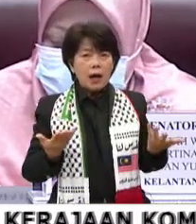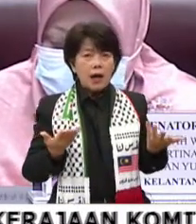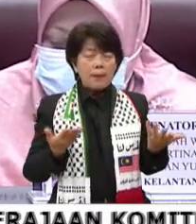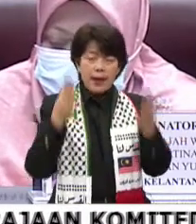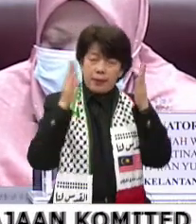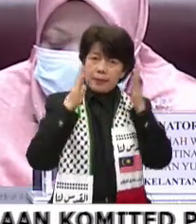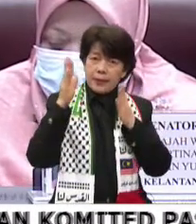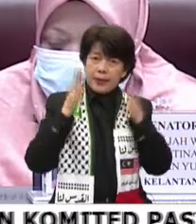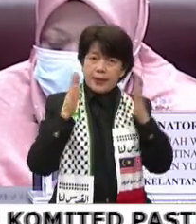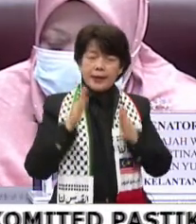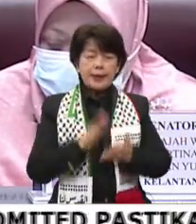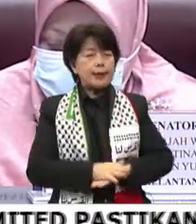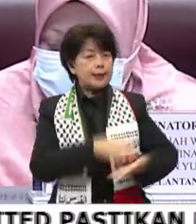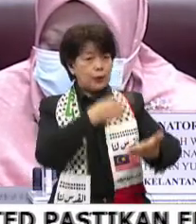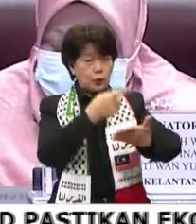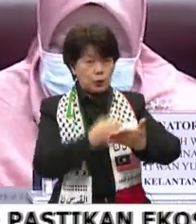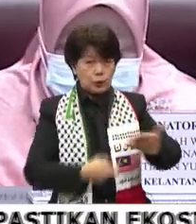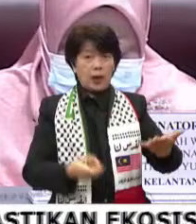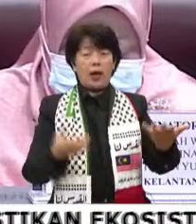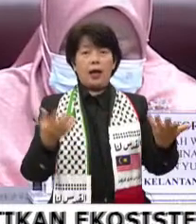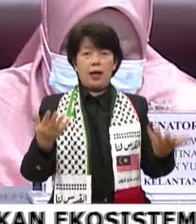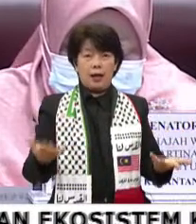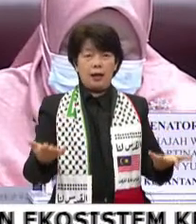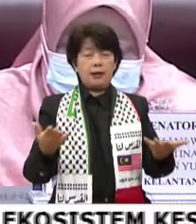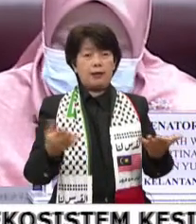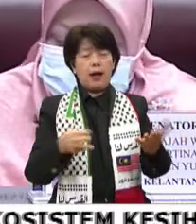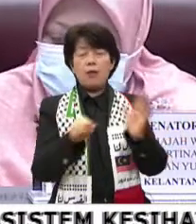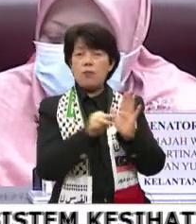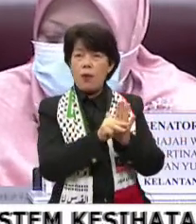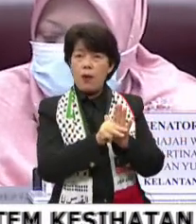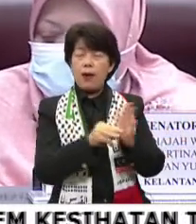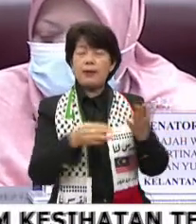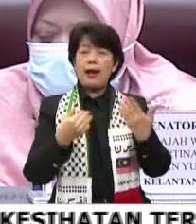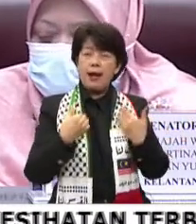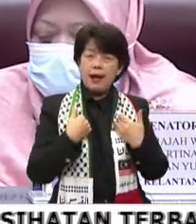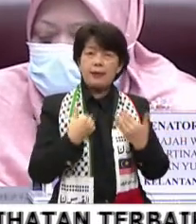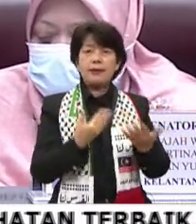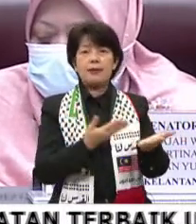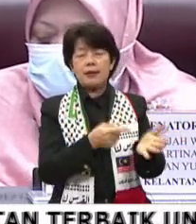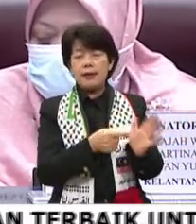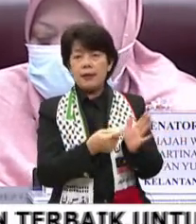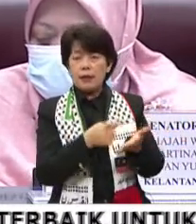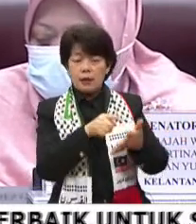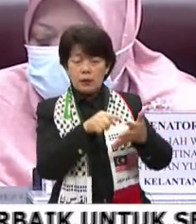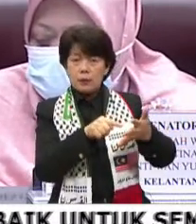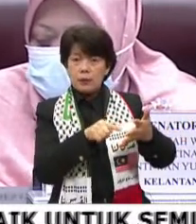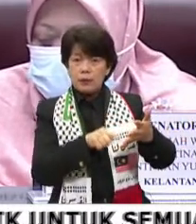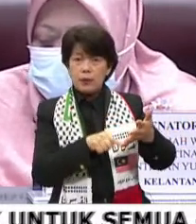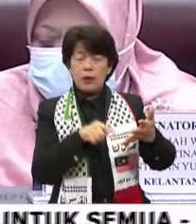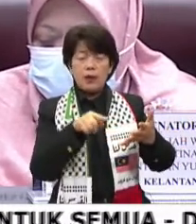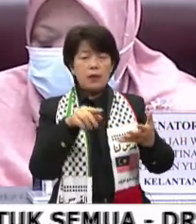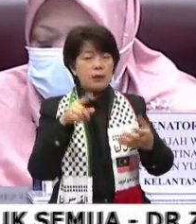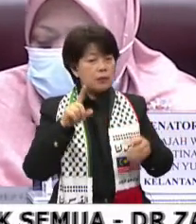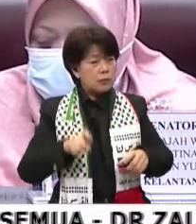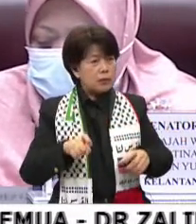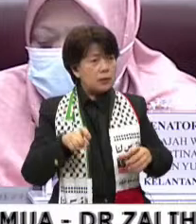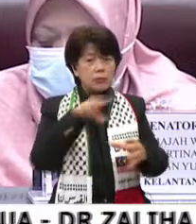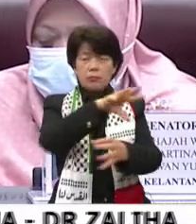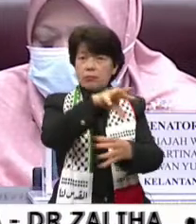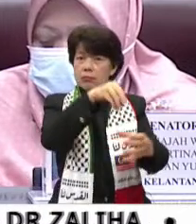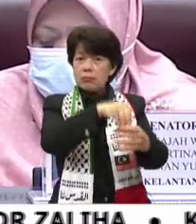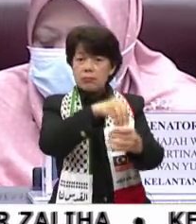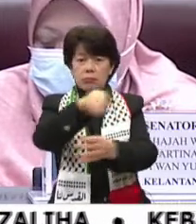Adakah pengeran Cukai keuntungan modal dalam semakin mendebar dan memerlukan penyertaan yang banyak di